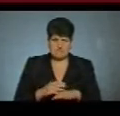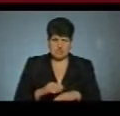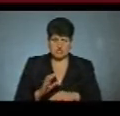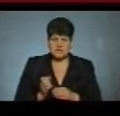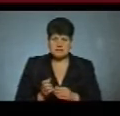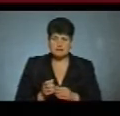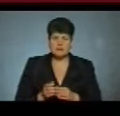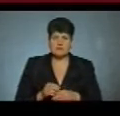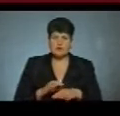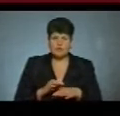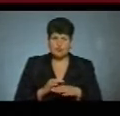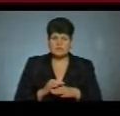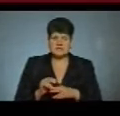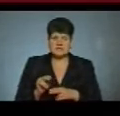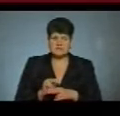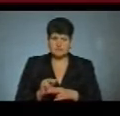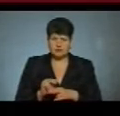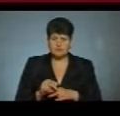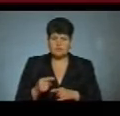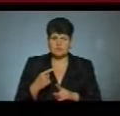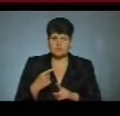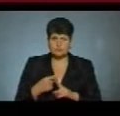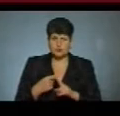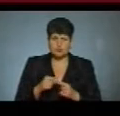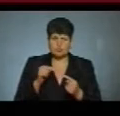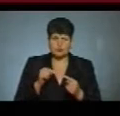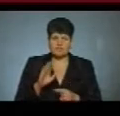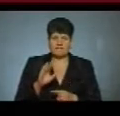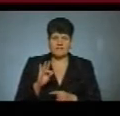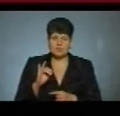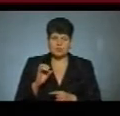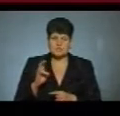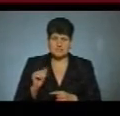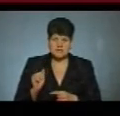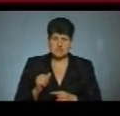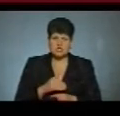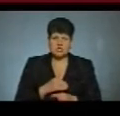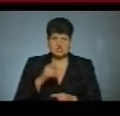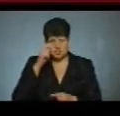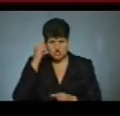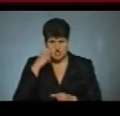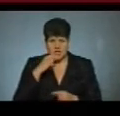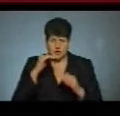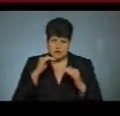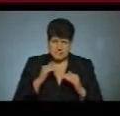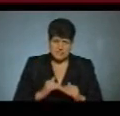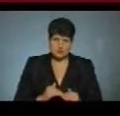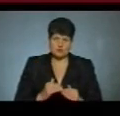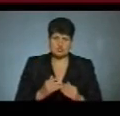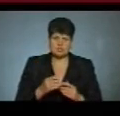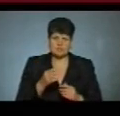Лікування проводиться симптоматично, плюс противовірусні препарати. Жарознижуючі препарати,